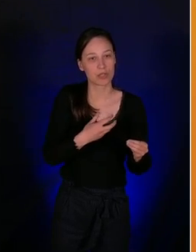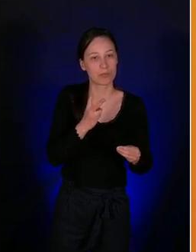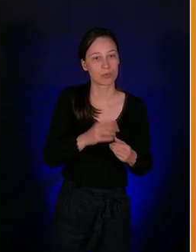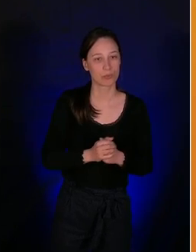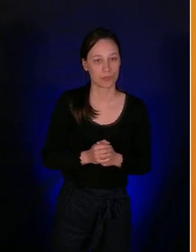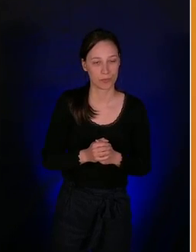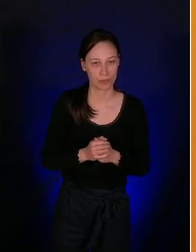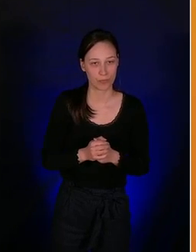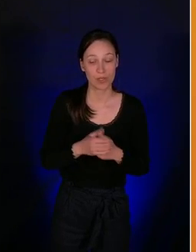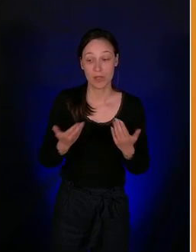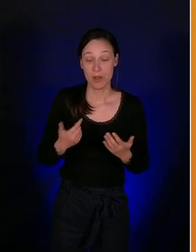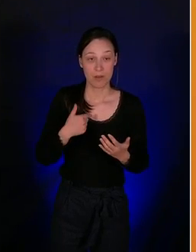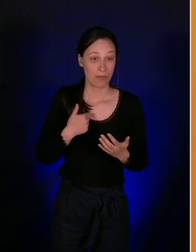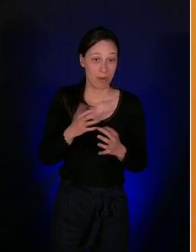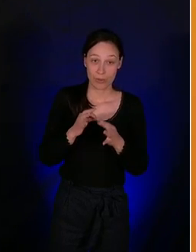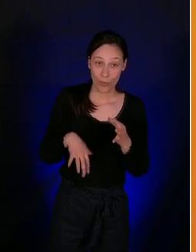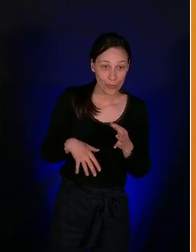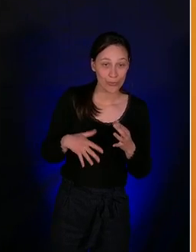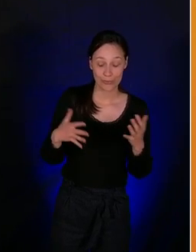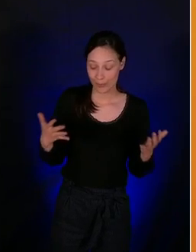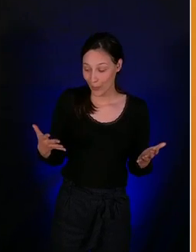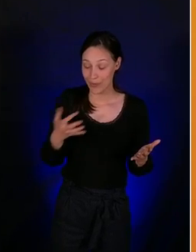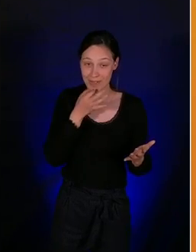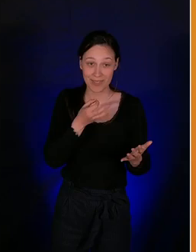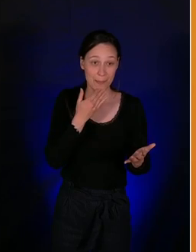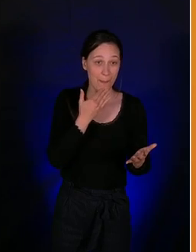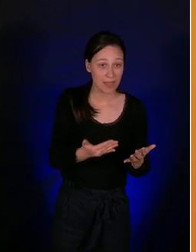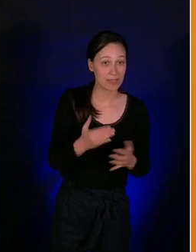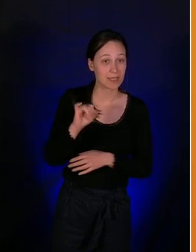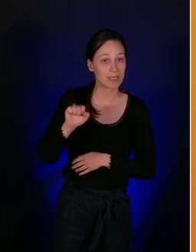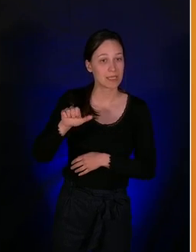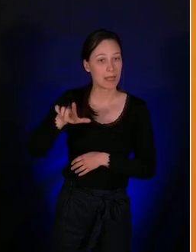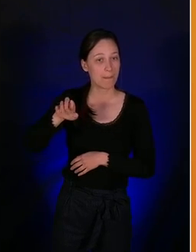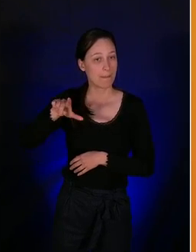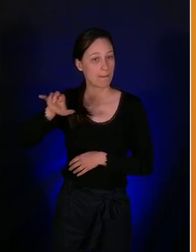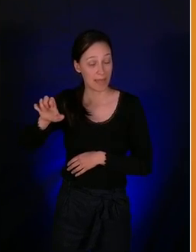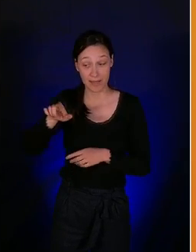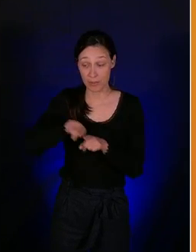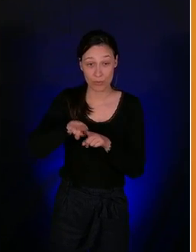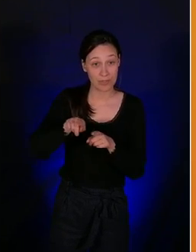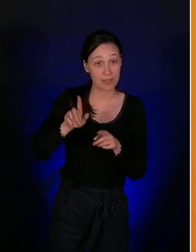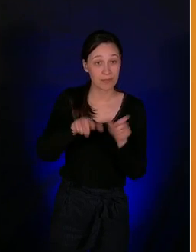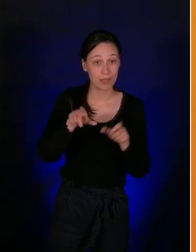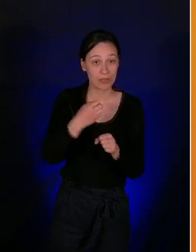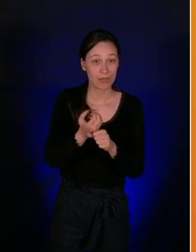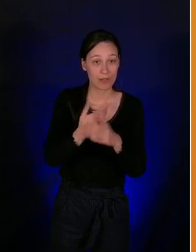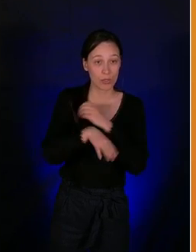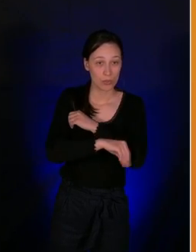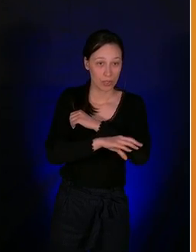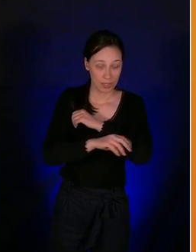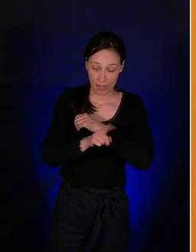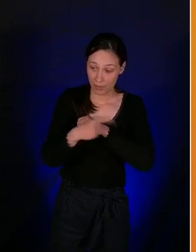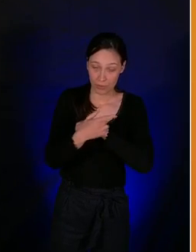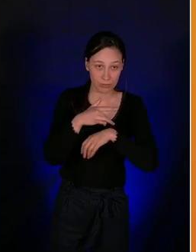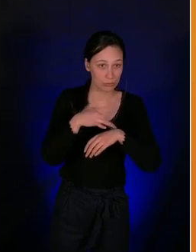présentation, j'adresse un très grand merci, moi aussi, à Isabelle et à l'ensemble du secrétariat qui ont effectué un travail très conséquent et